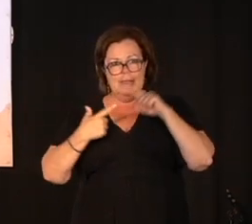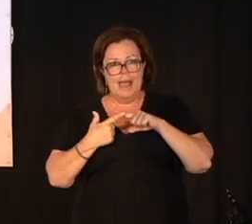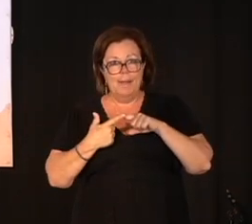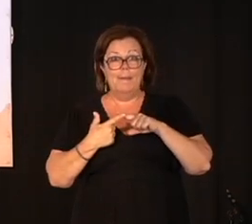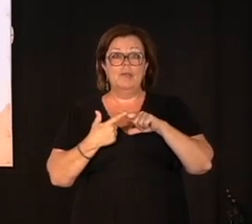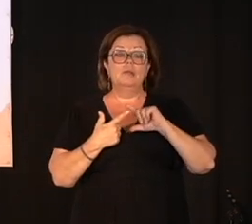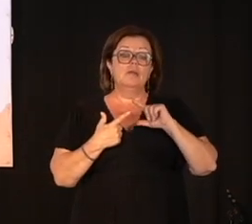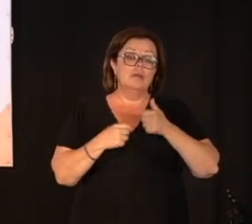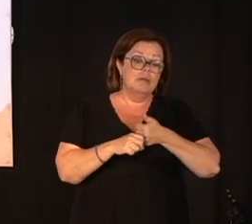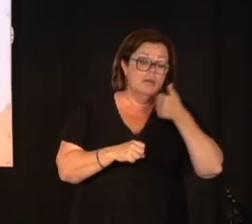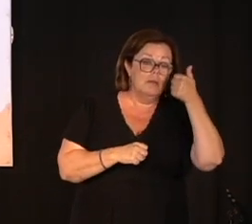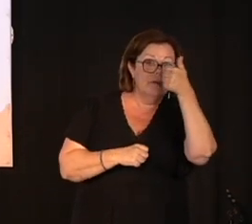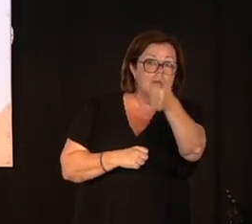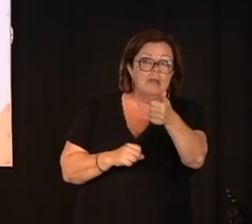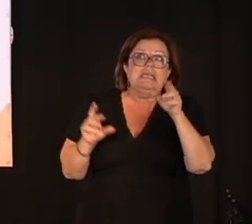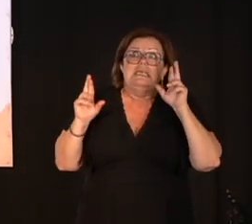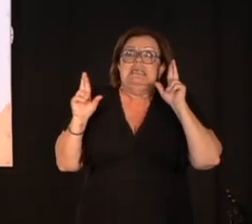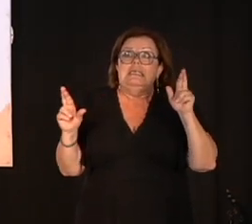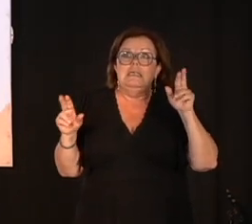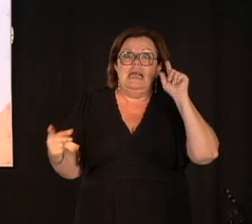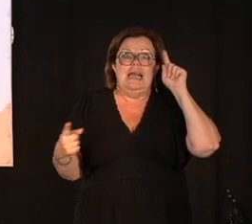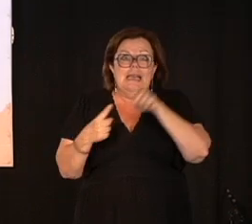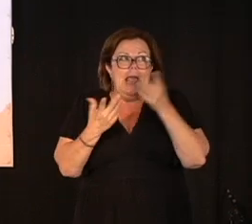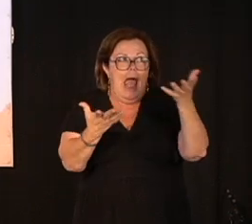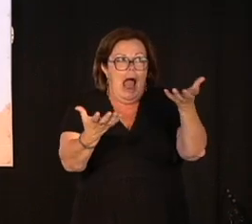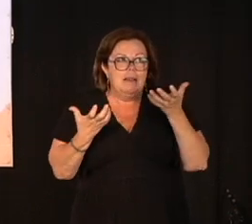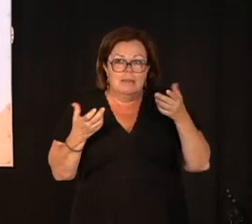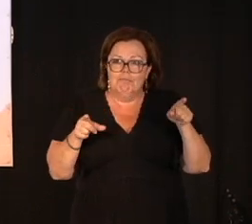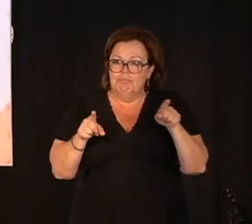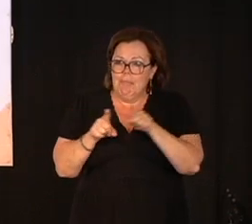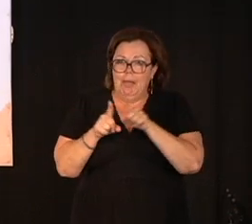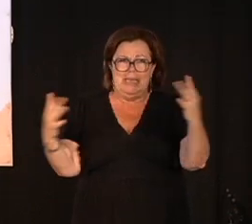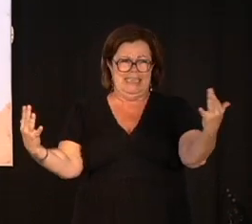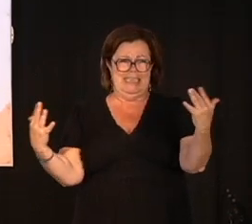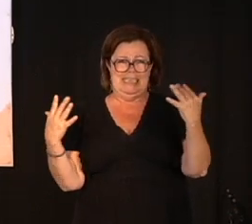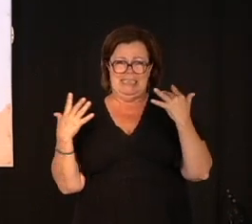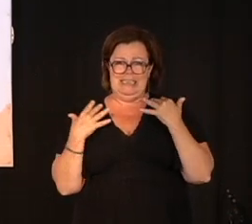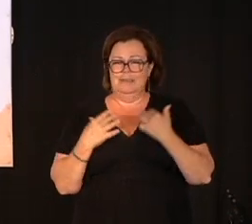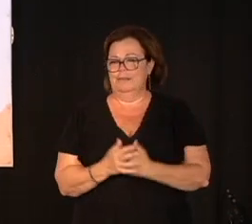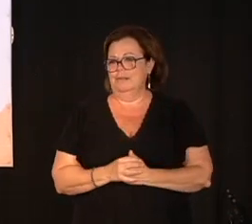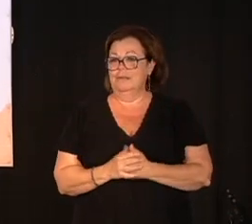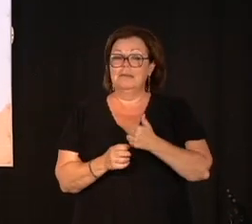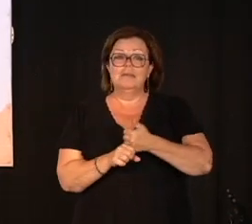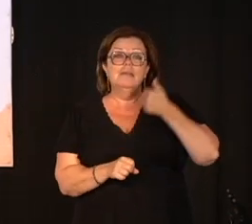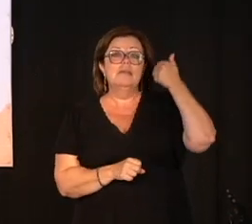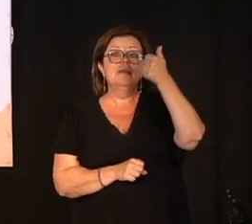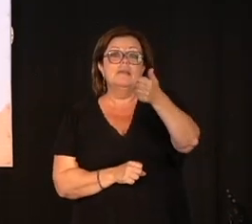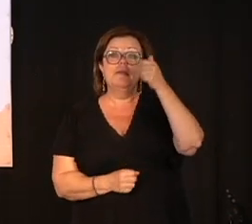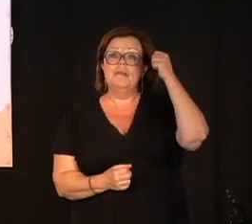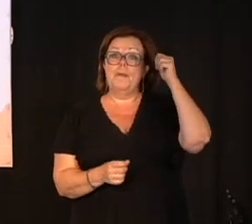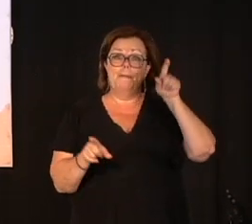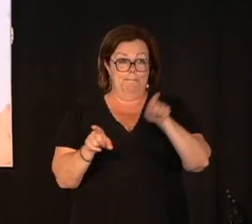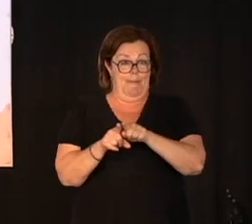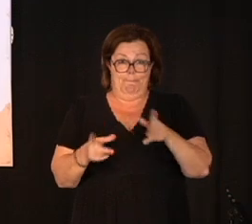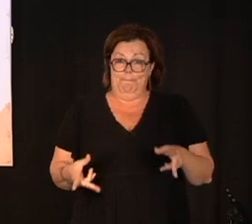espérer qu'on arrivera à avoir autant de monde l'an prochain et susciter autant d'intérêt. L'an prochain, le festival se déroulera au même moment